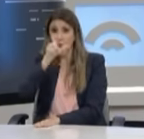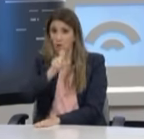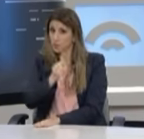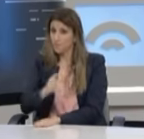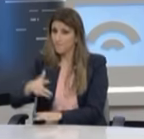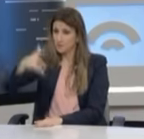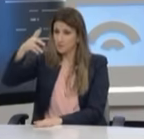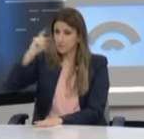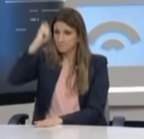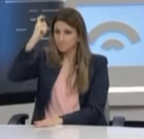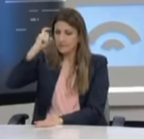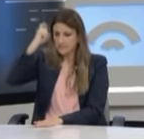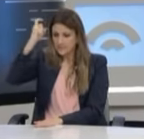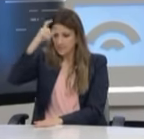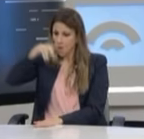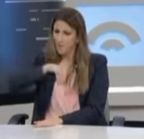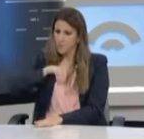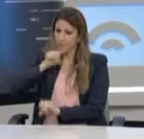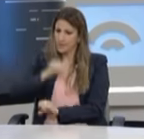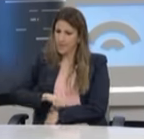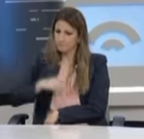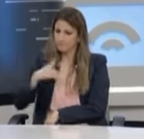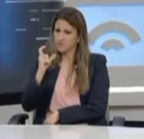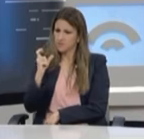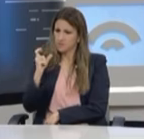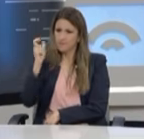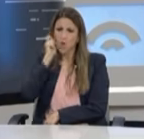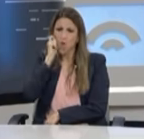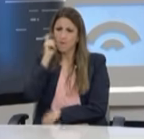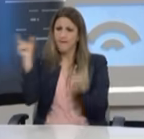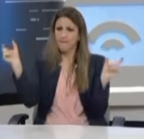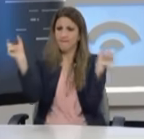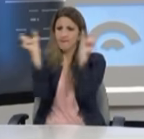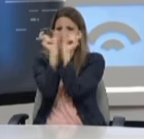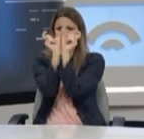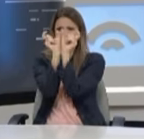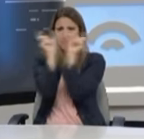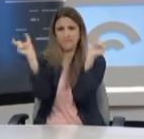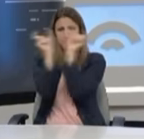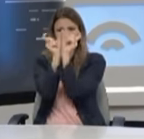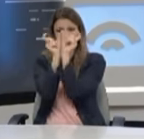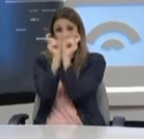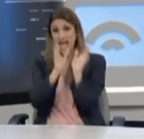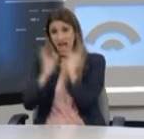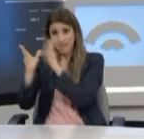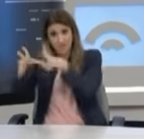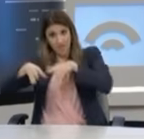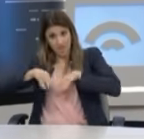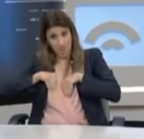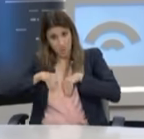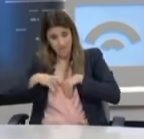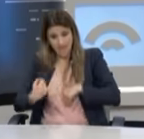είχε δεχθεί στο μυαλό του την έννοια της σύνθετης ονομασίας, απέκρουε κάθε έννοια μακεδονικής